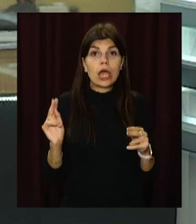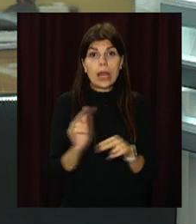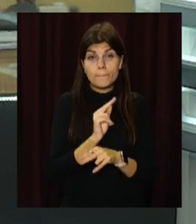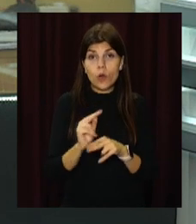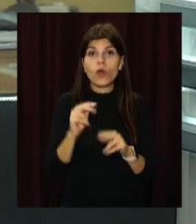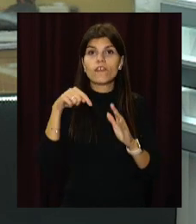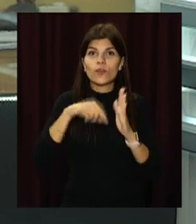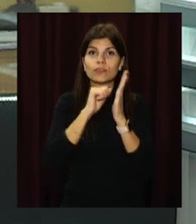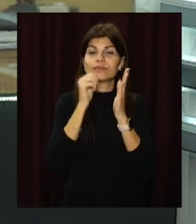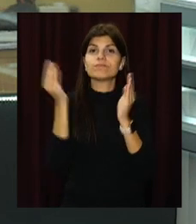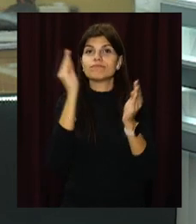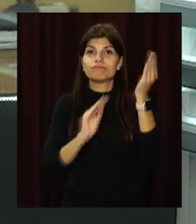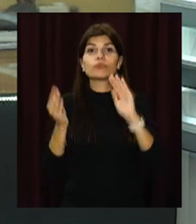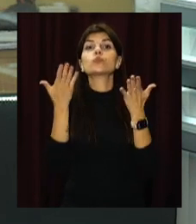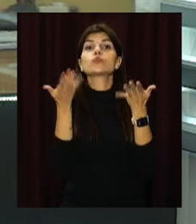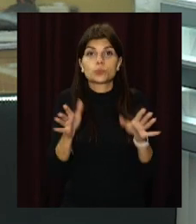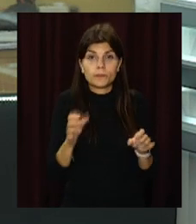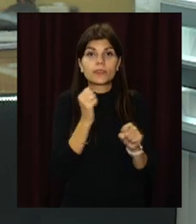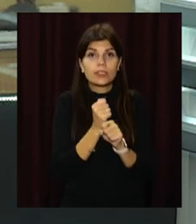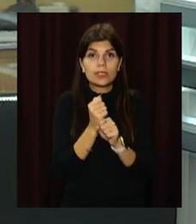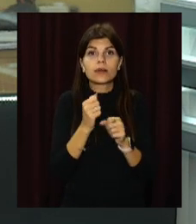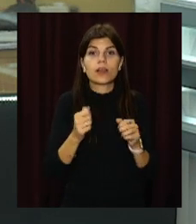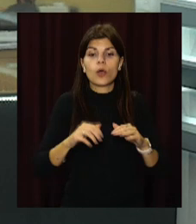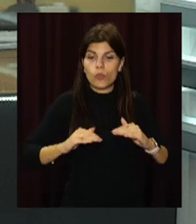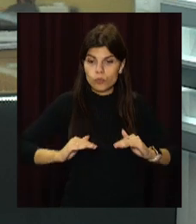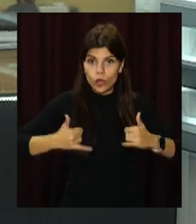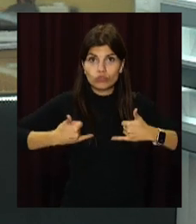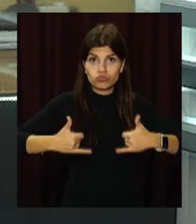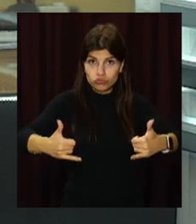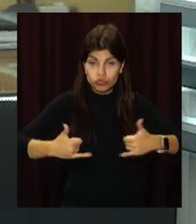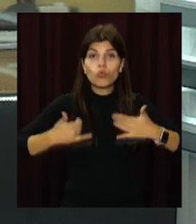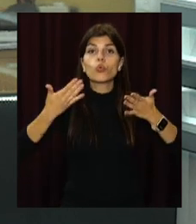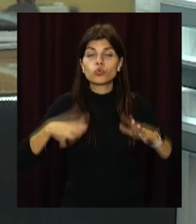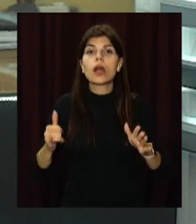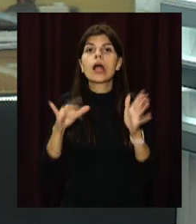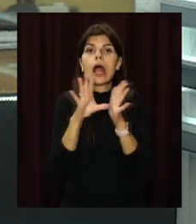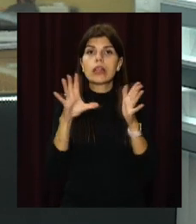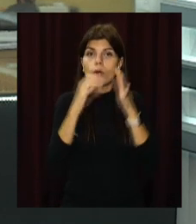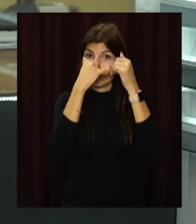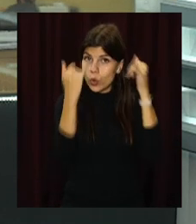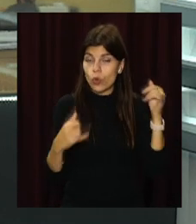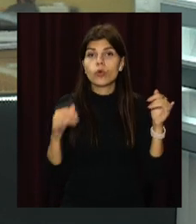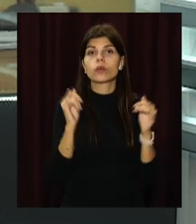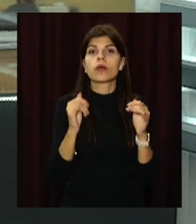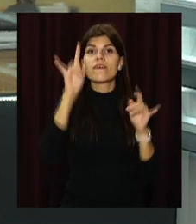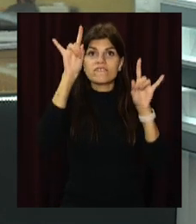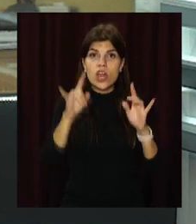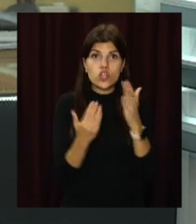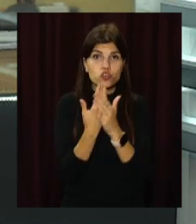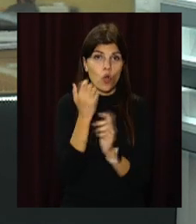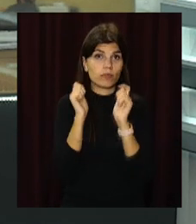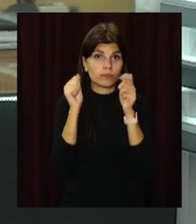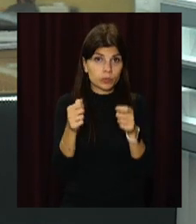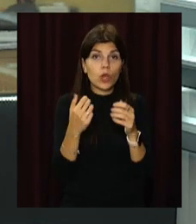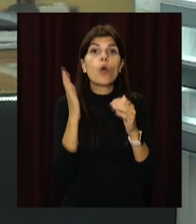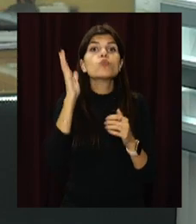ремонтні. Вже поштукатурили стіни, виконали стяжку підлоги. Нині прокладають електрокомунікації та встановлюють вікна.